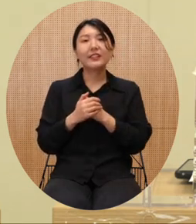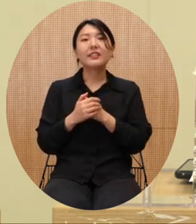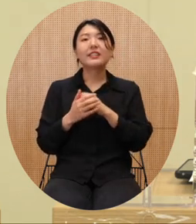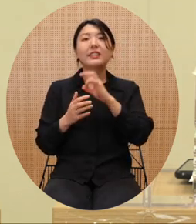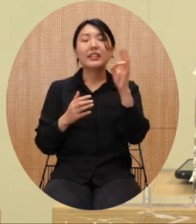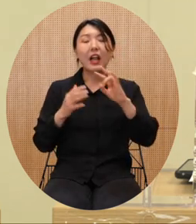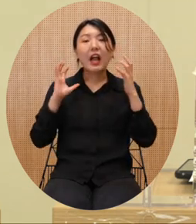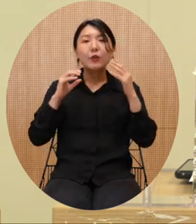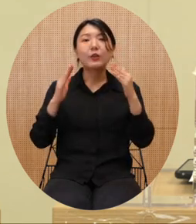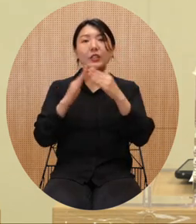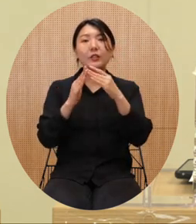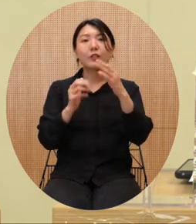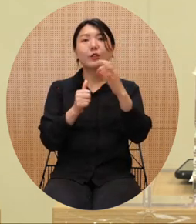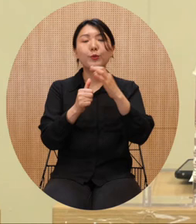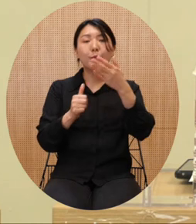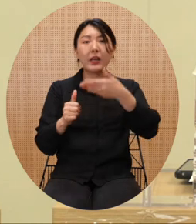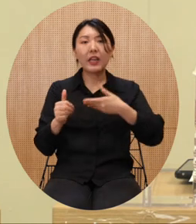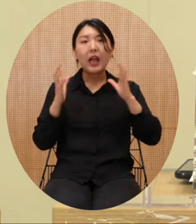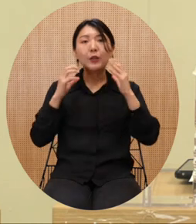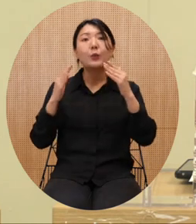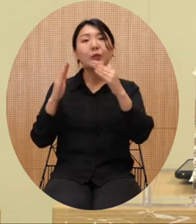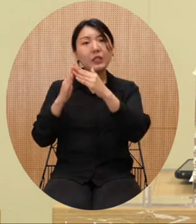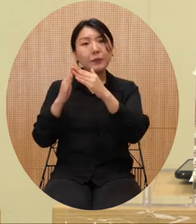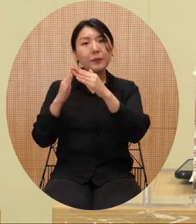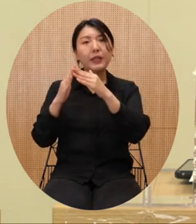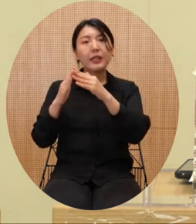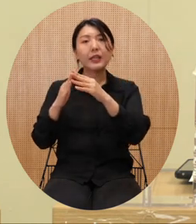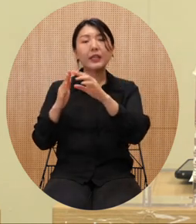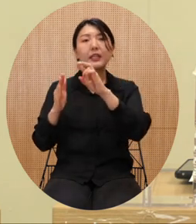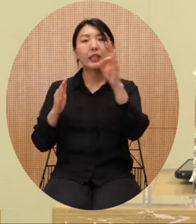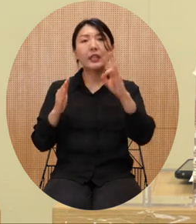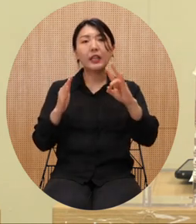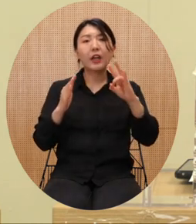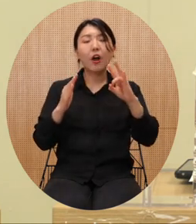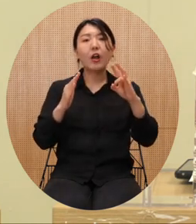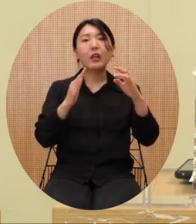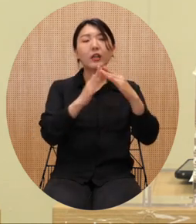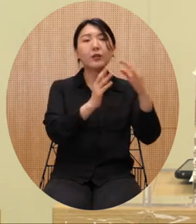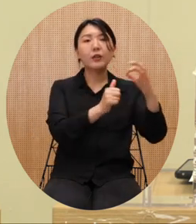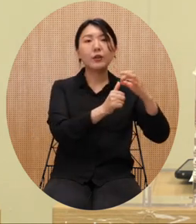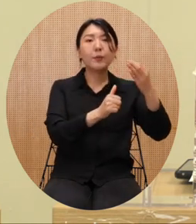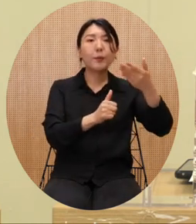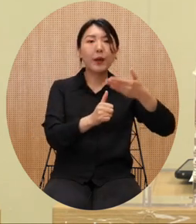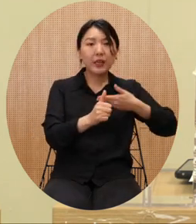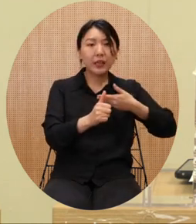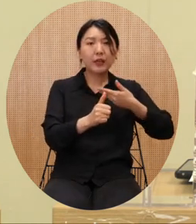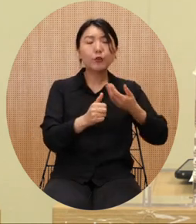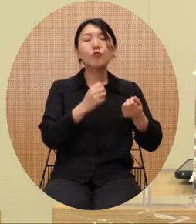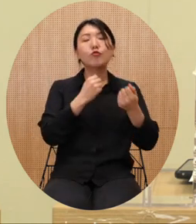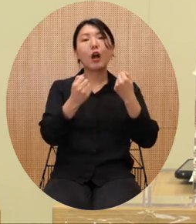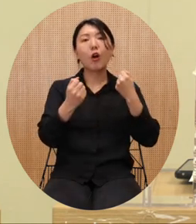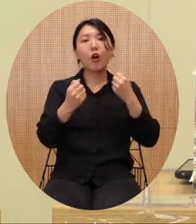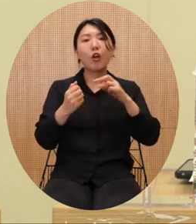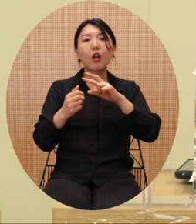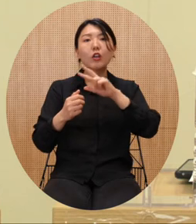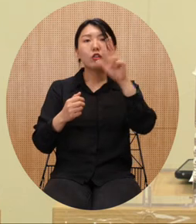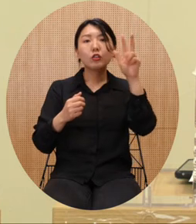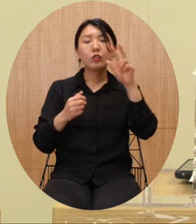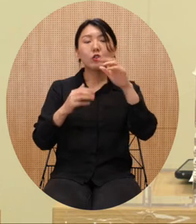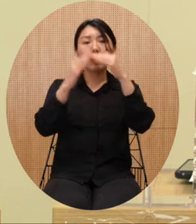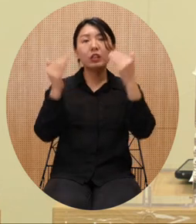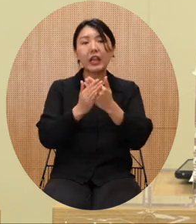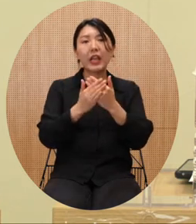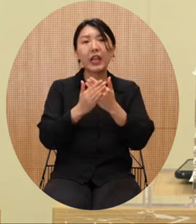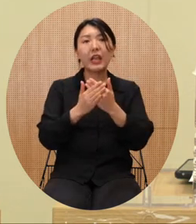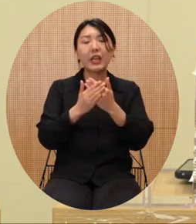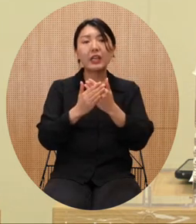보니까 시흥령 아동주거급여를 받는 아동가구가 시흥령 주거급여의 혜택을 받고 있음에도 전체